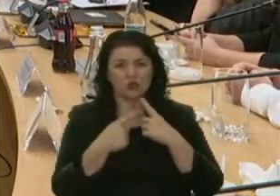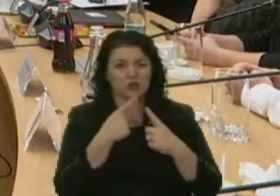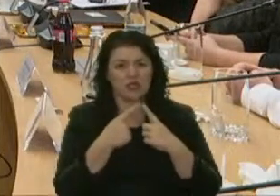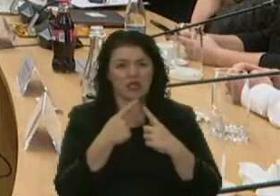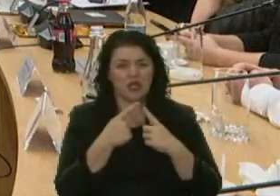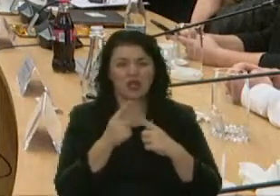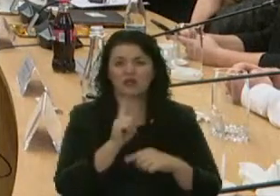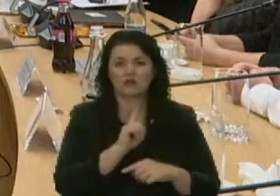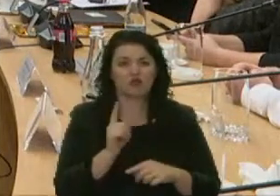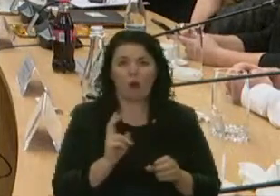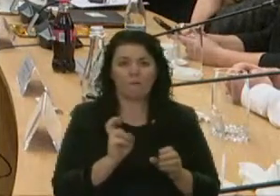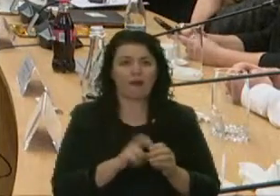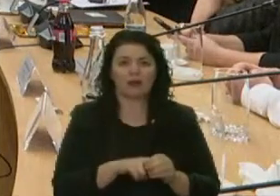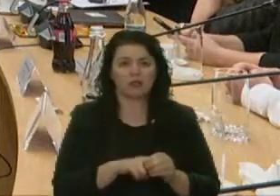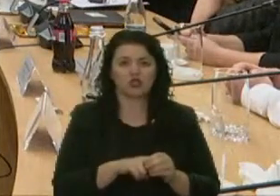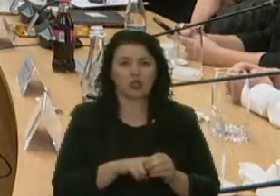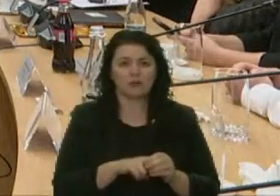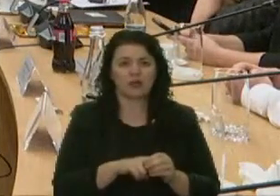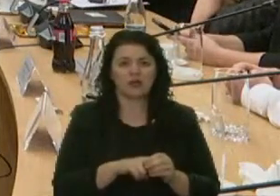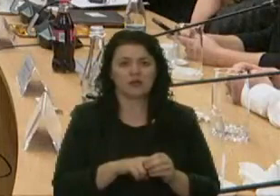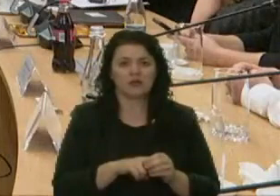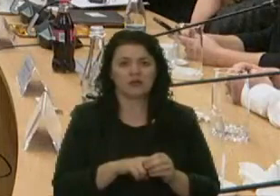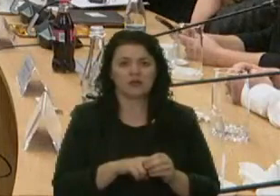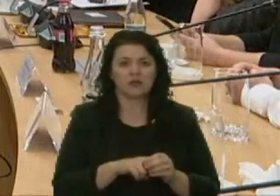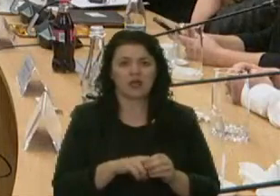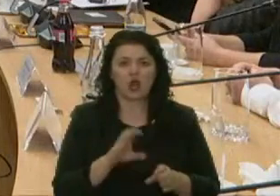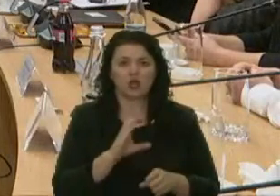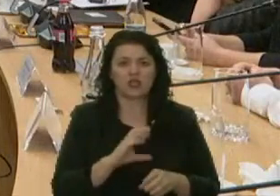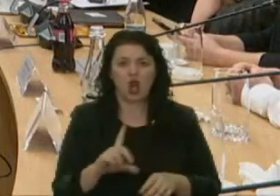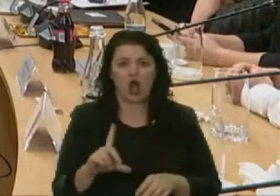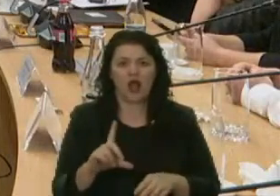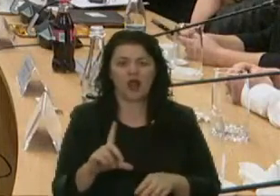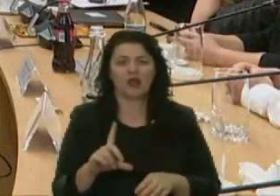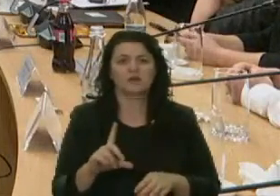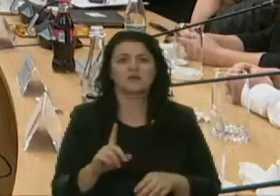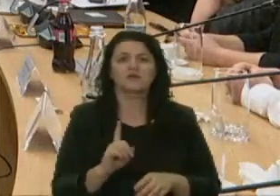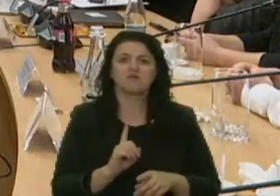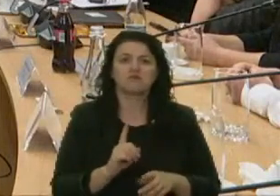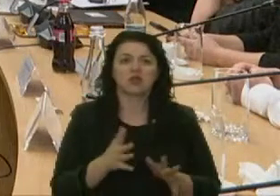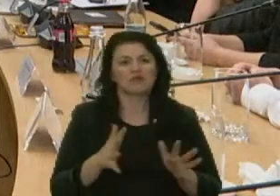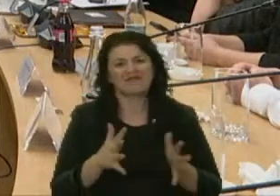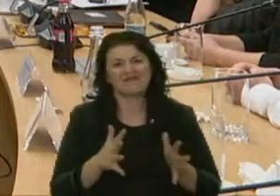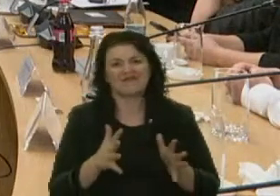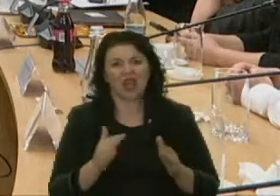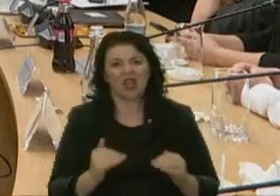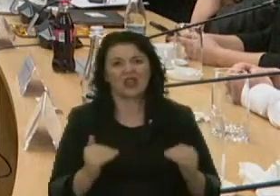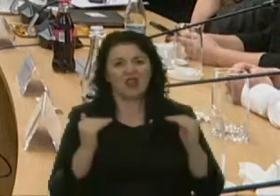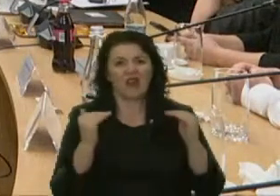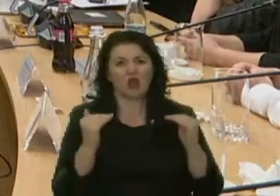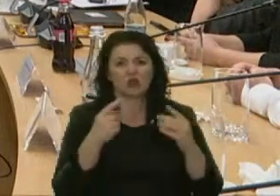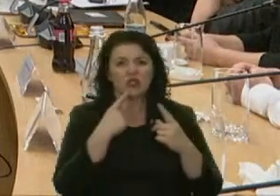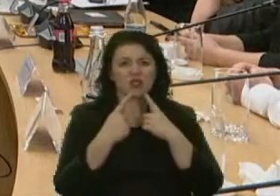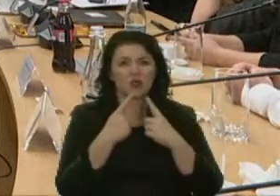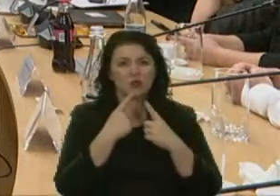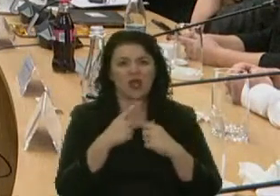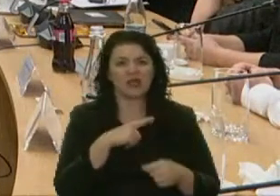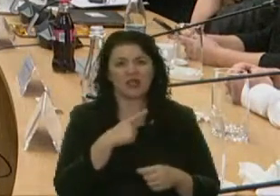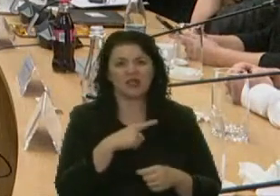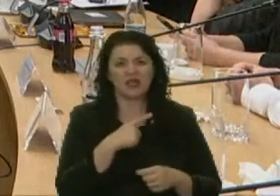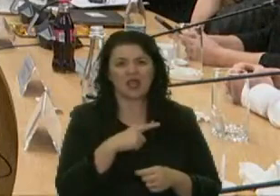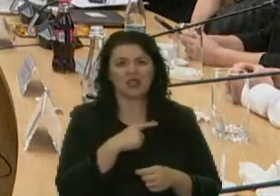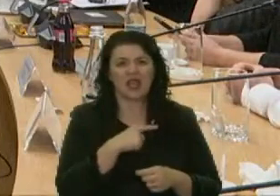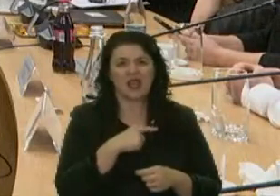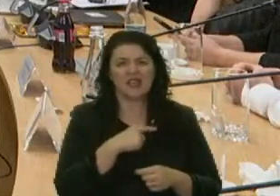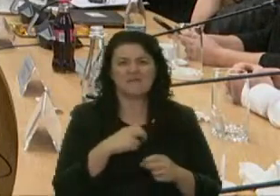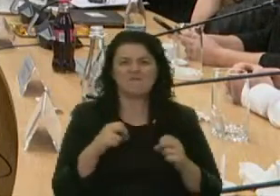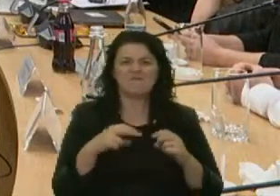sincer Nu Nu particip deseori la la consiliile locale dar ă și și și mie mi se pare că nivelul discuției este unul destul de destul de de